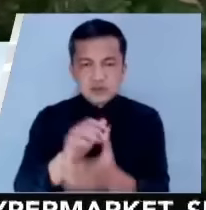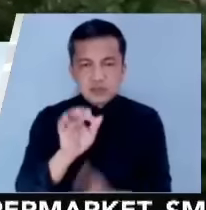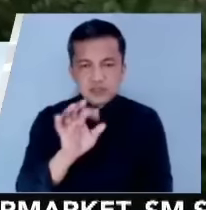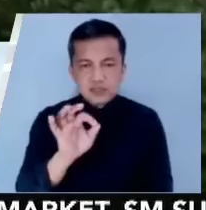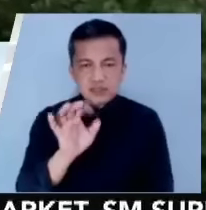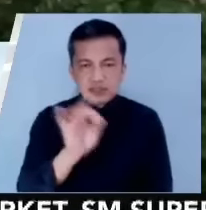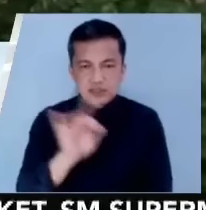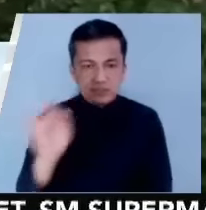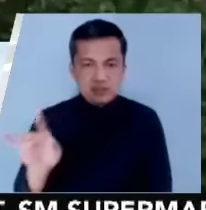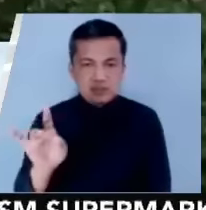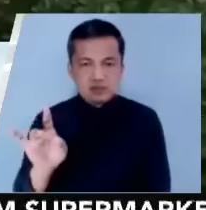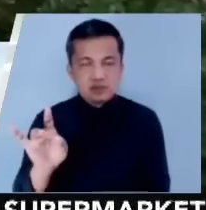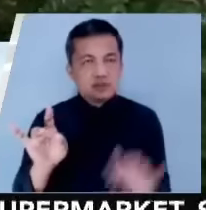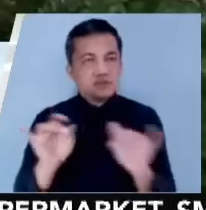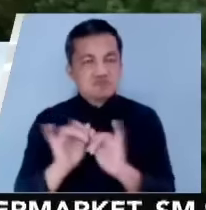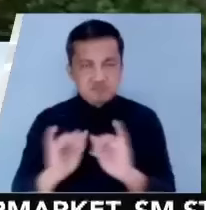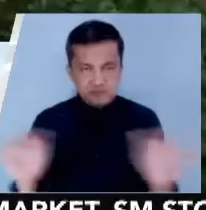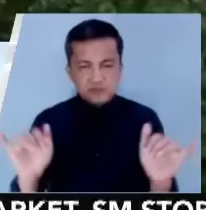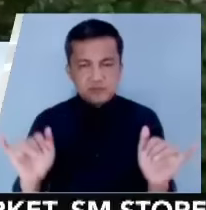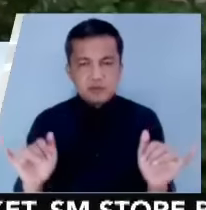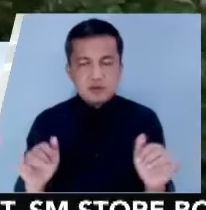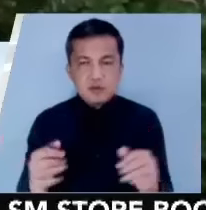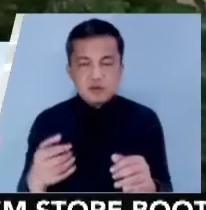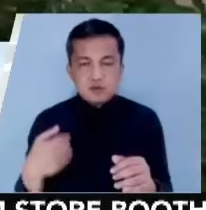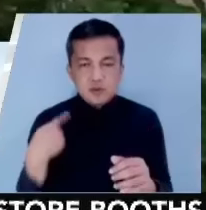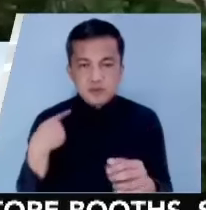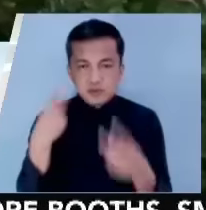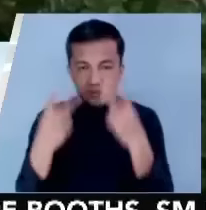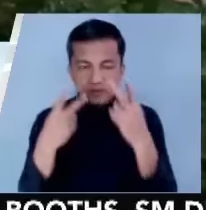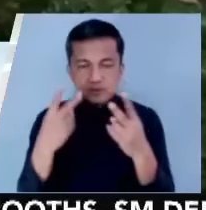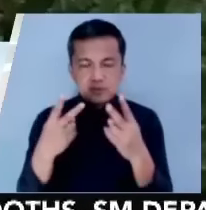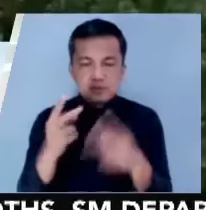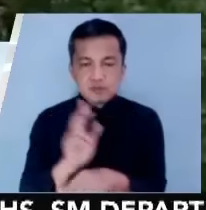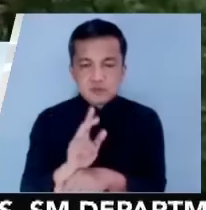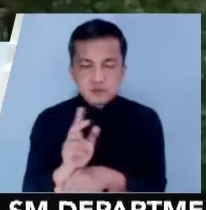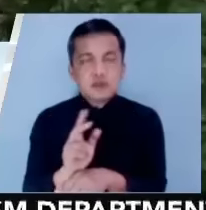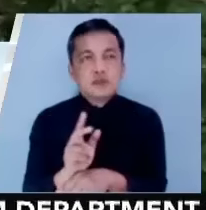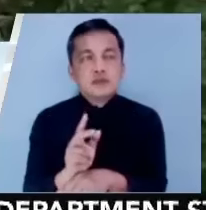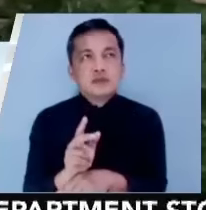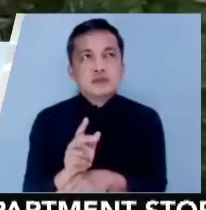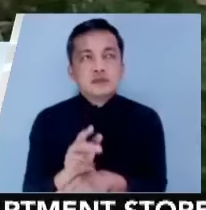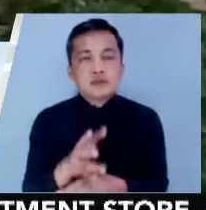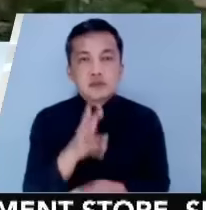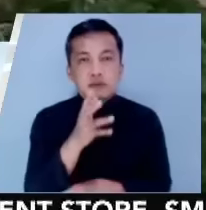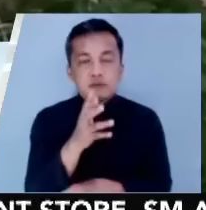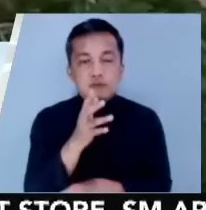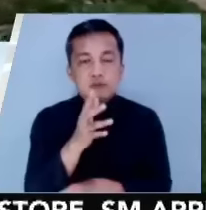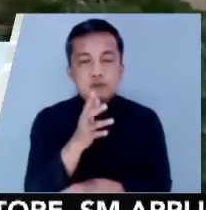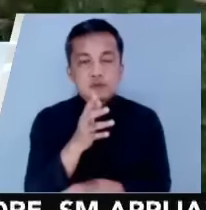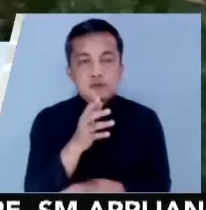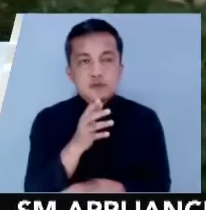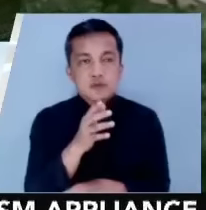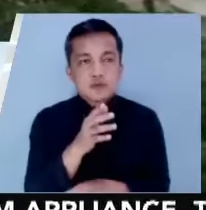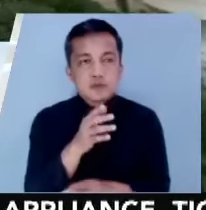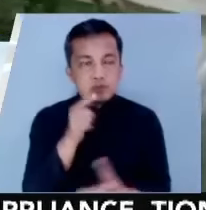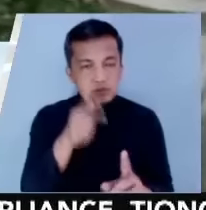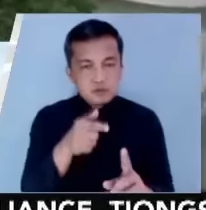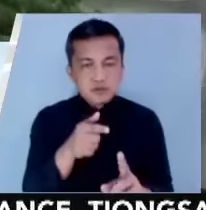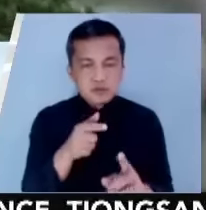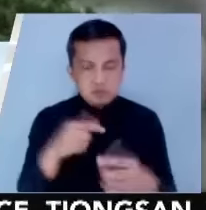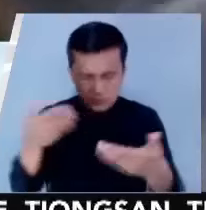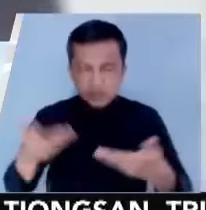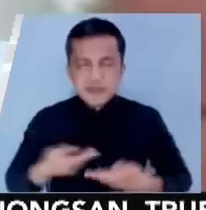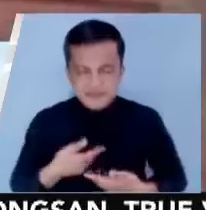na. Every time na may bisita yung Naga, na si ina, yung sadya, very much welcome dito sa aming